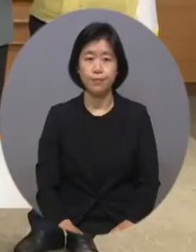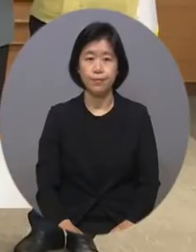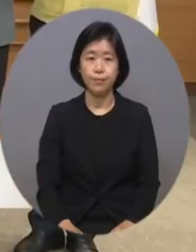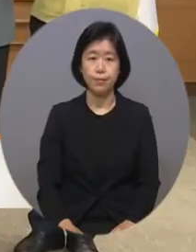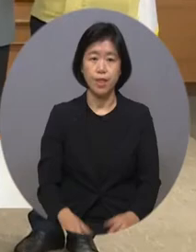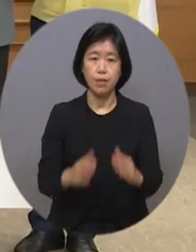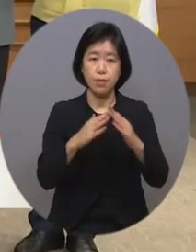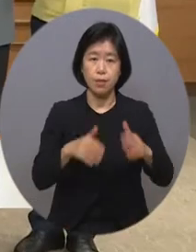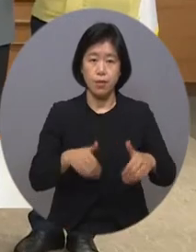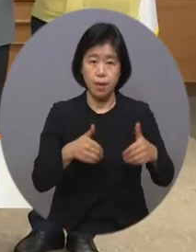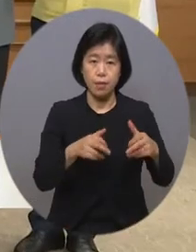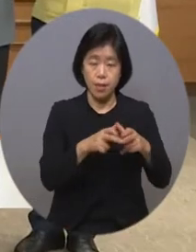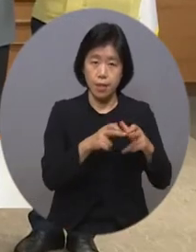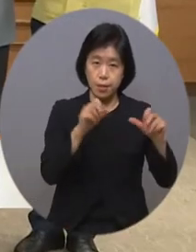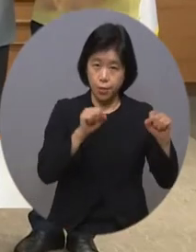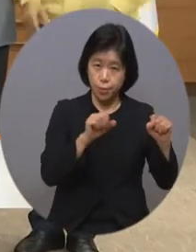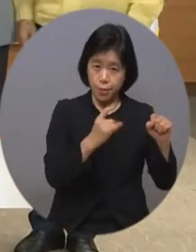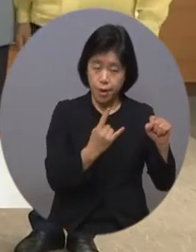전라남도 장애인체육회와